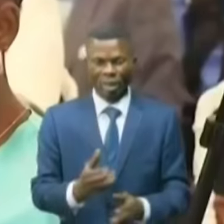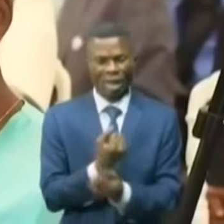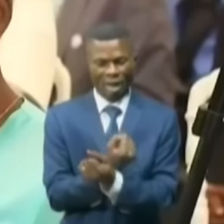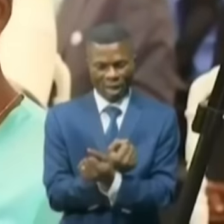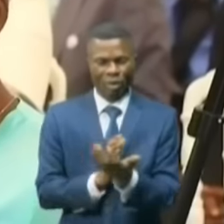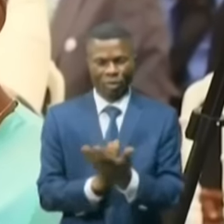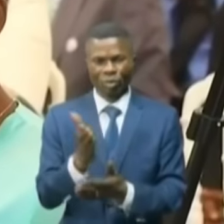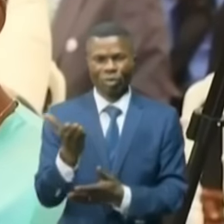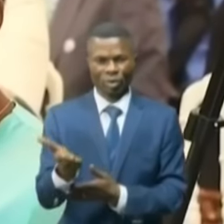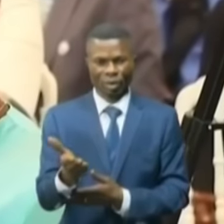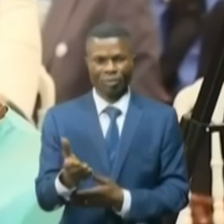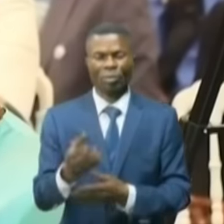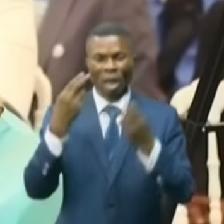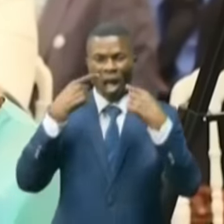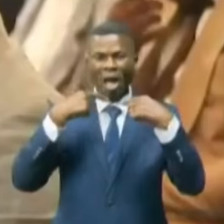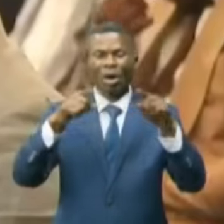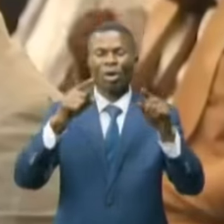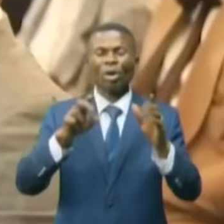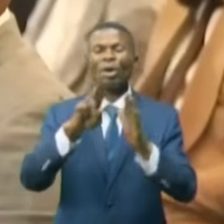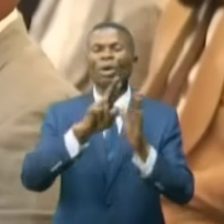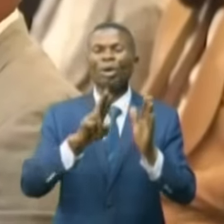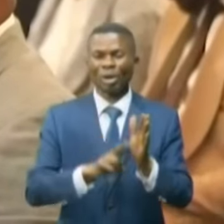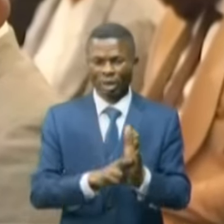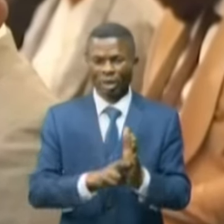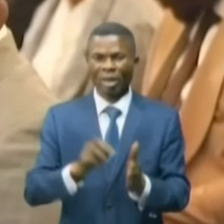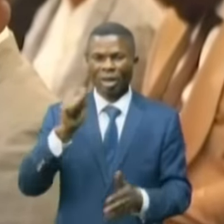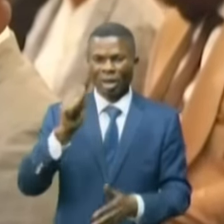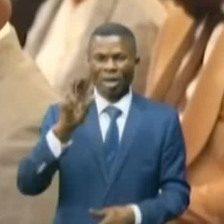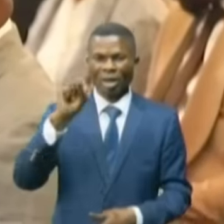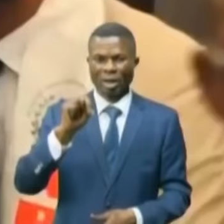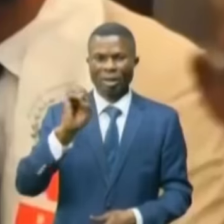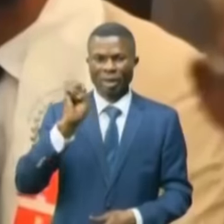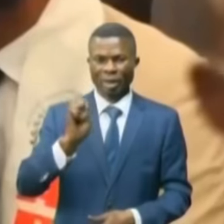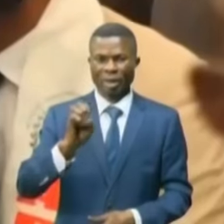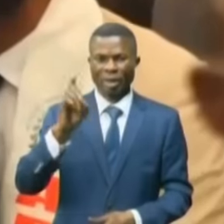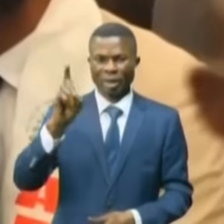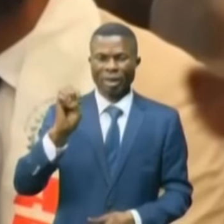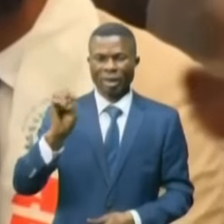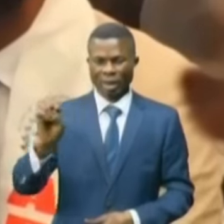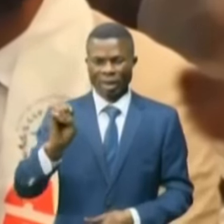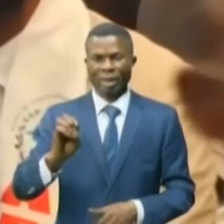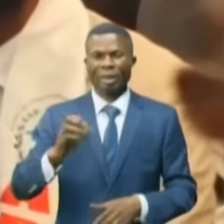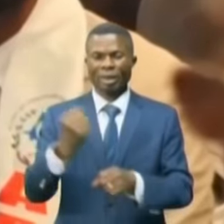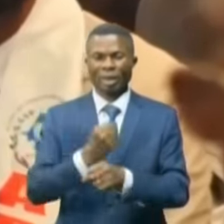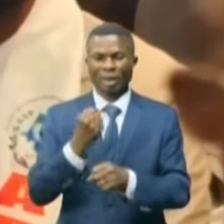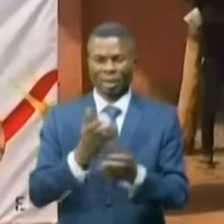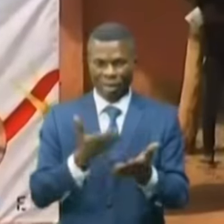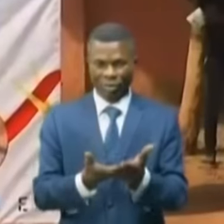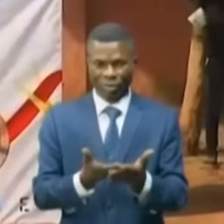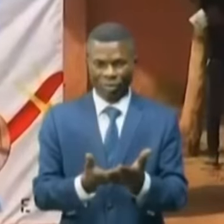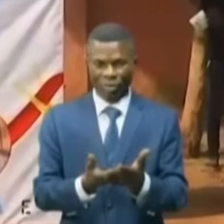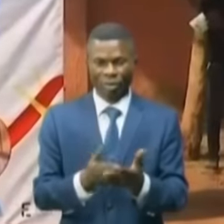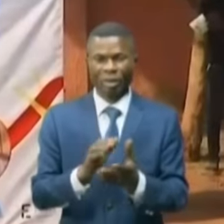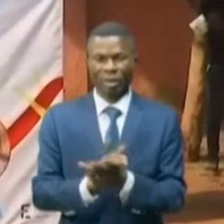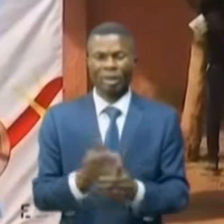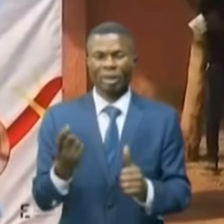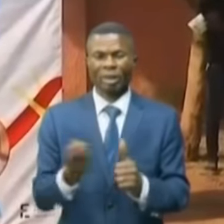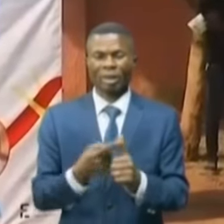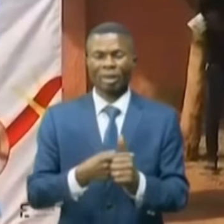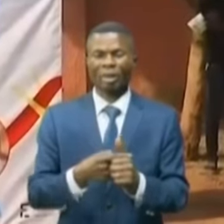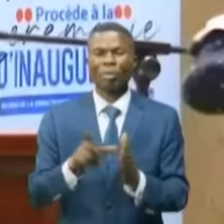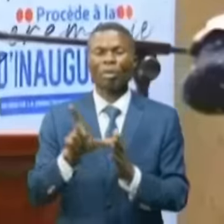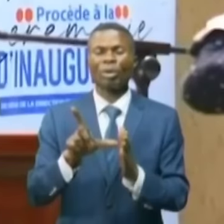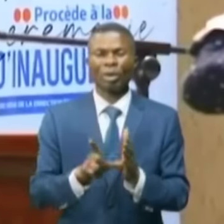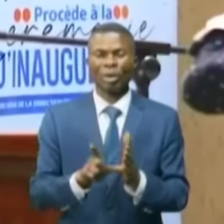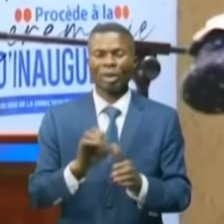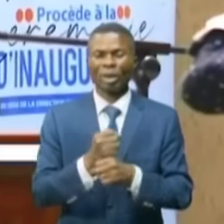d'intégrité en rappelant le rôle de l'ANADEC dans l'écosystème entrepreneurial. Cette cérémonie officielle constitue